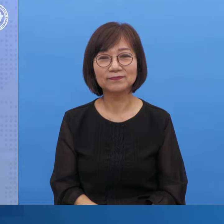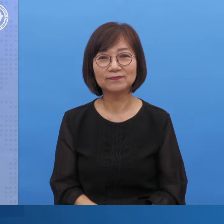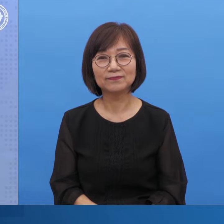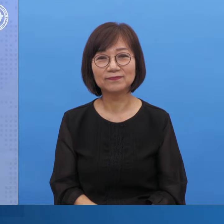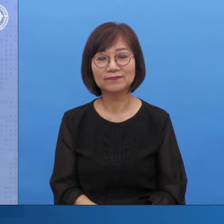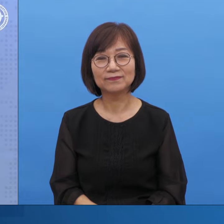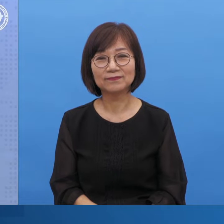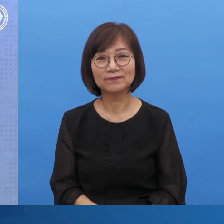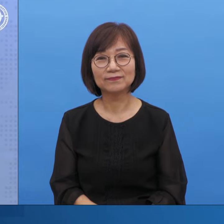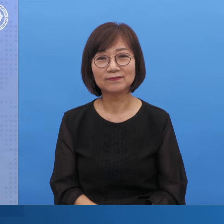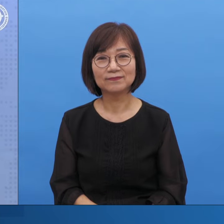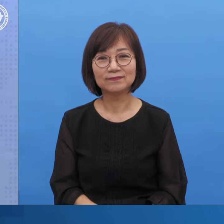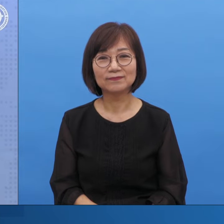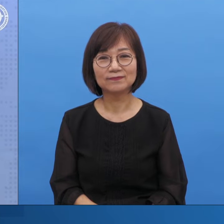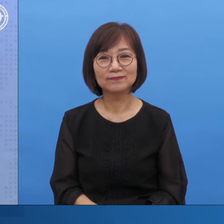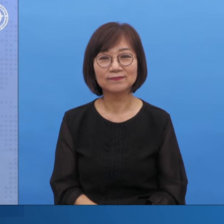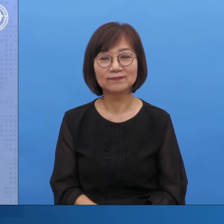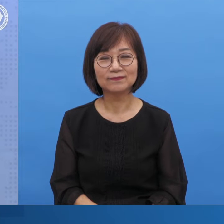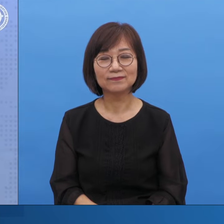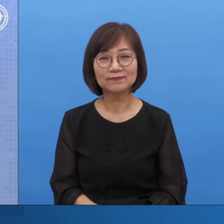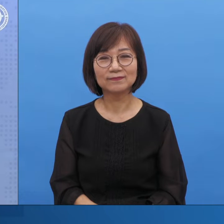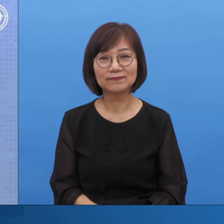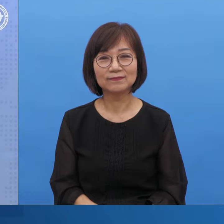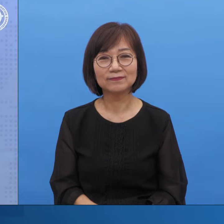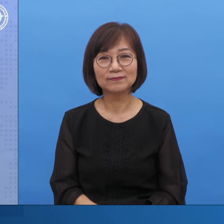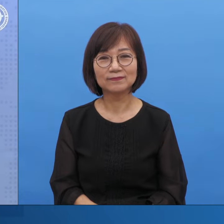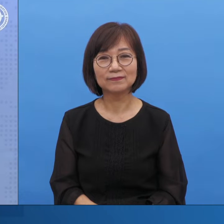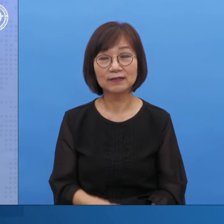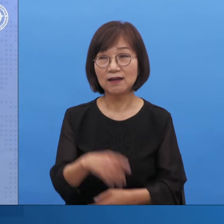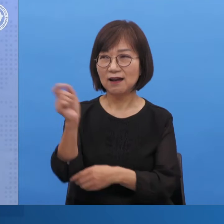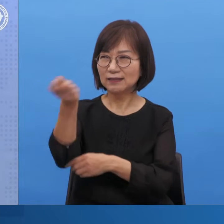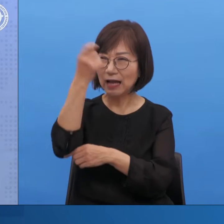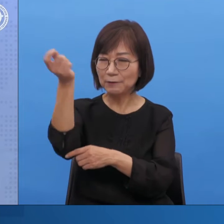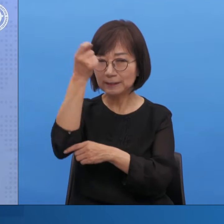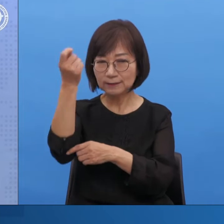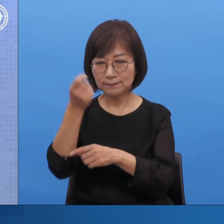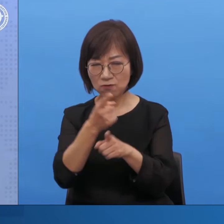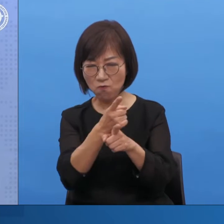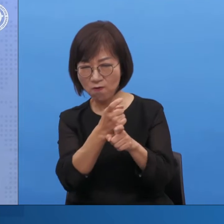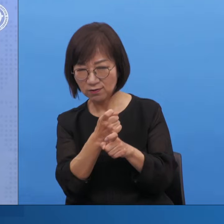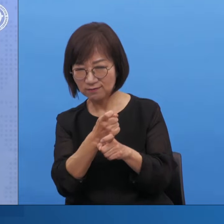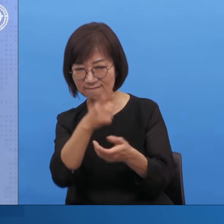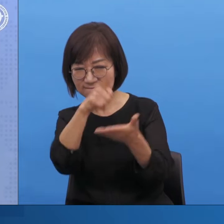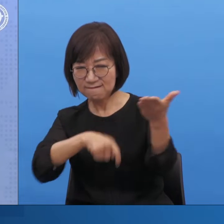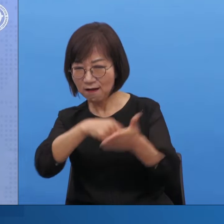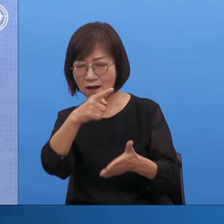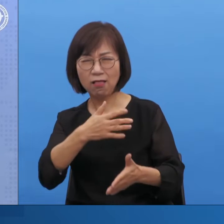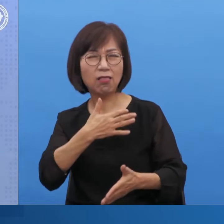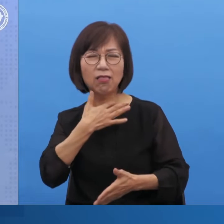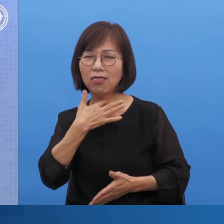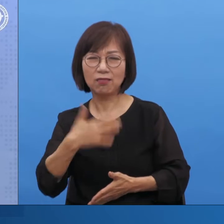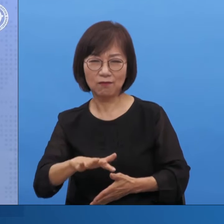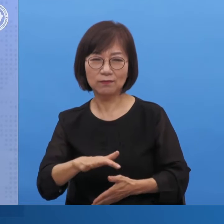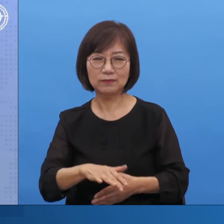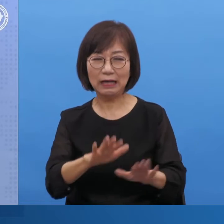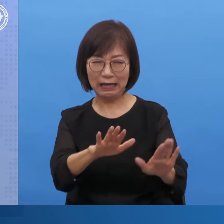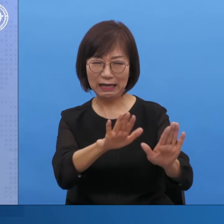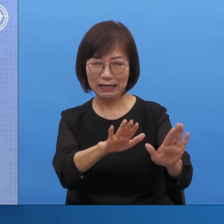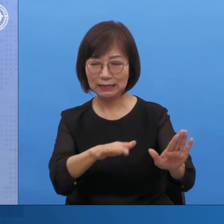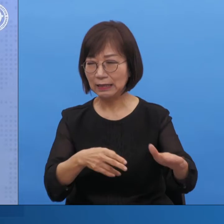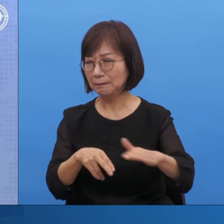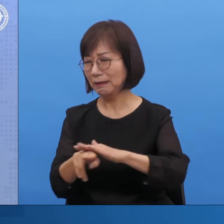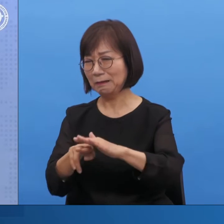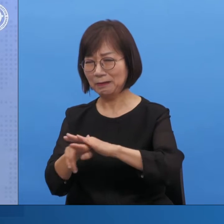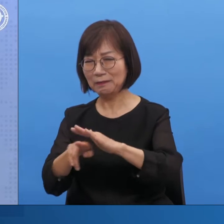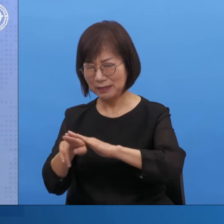on those who hate me. 다윗은 한 번도 보응하지 않았어요. 원수 갚지도 않았어요. 계속 피하면서요. 높은 자리에